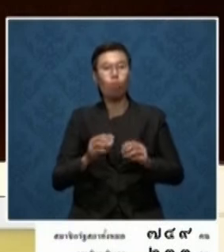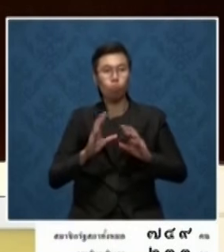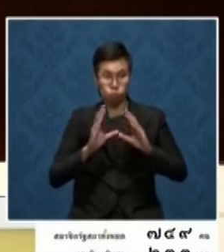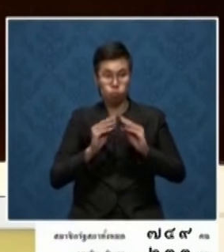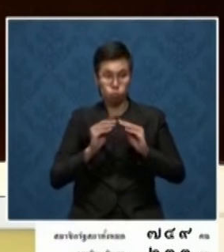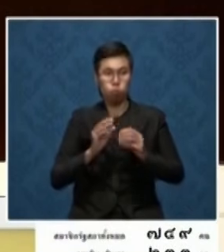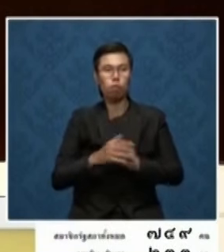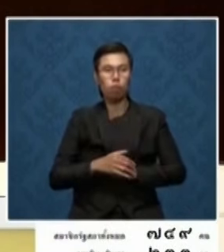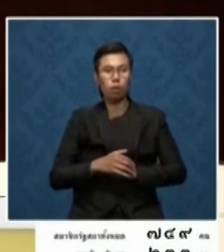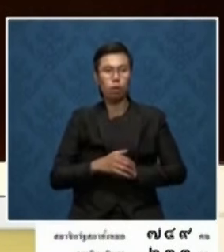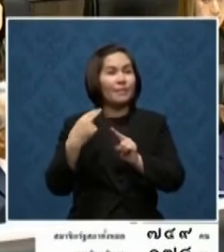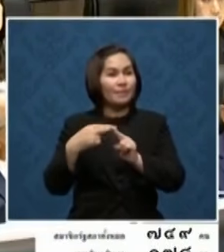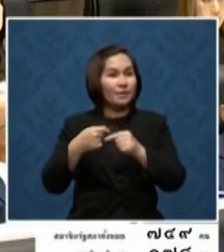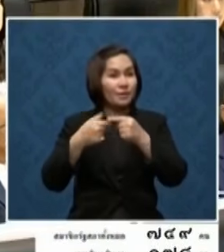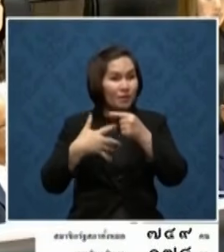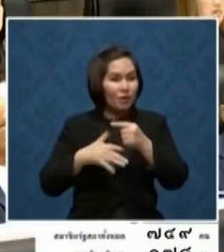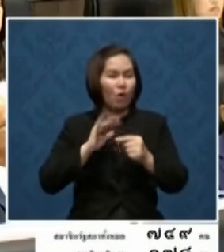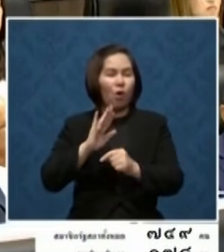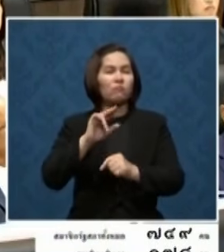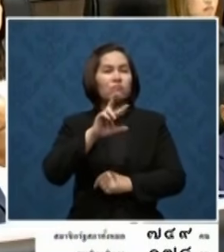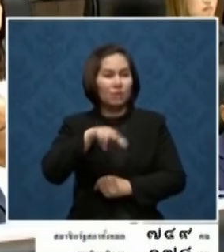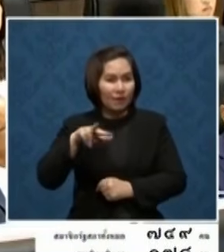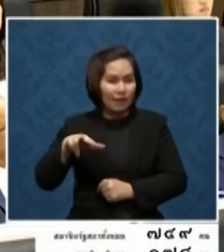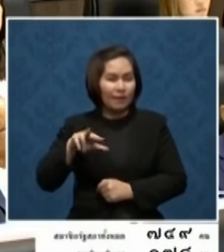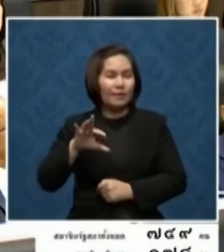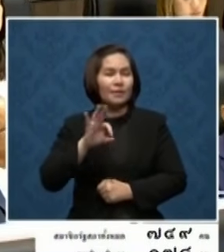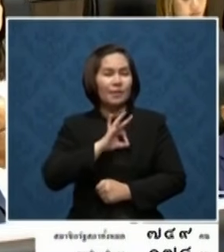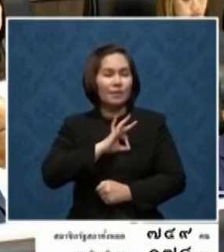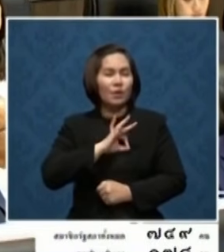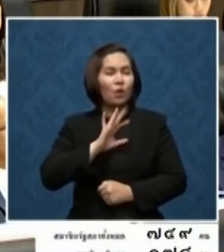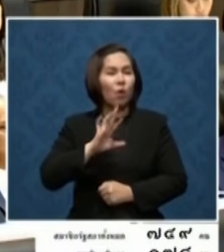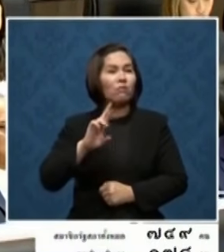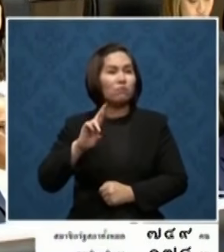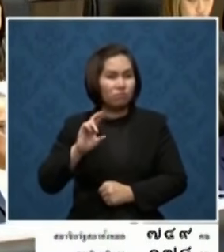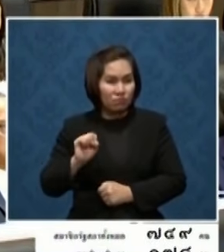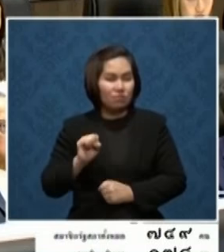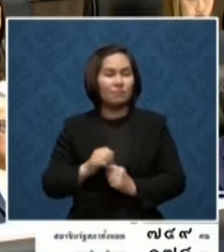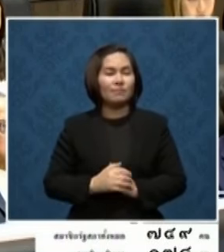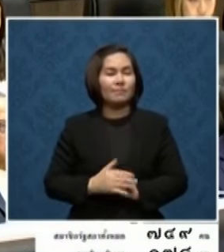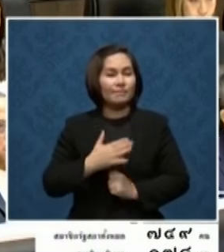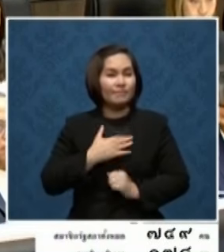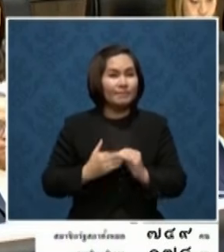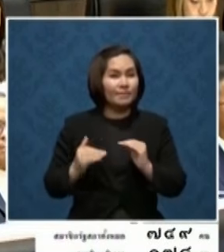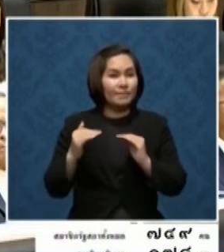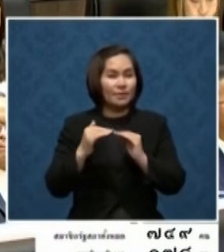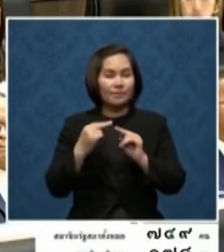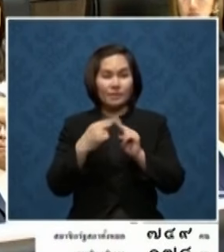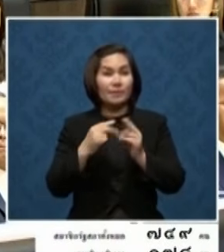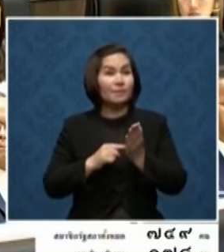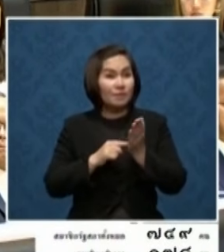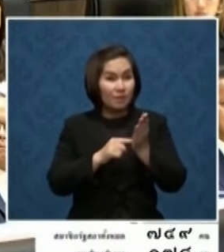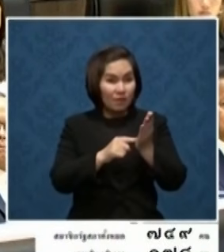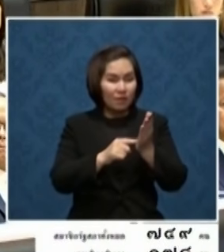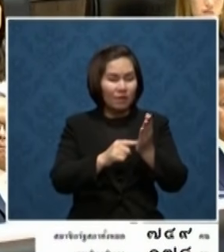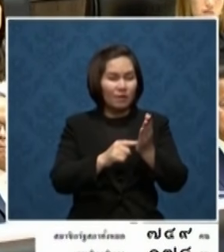เสียงทีนี้ท่านประธานให้ใช้วิธีเสียบบัตรคุณผู้ชมถามว่าจะเล่าทำไมเนื่องจากว่าเสียงสนับสนุนช่วงเช้า